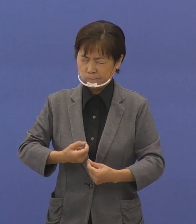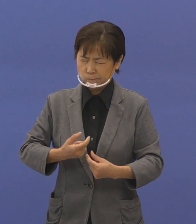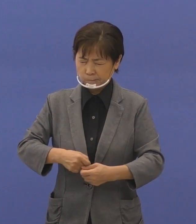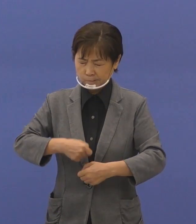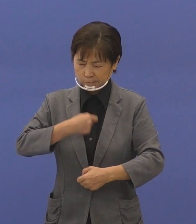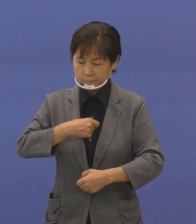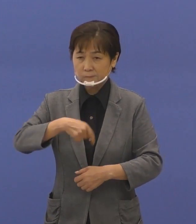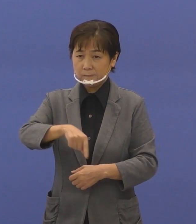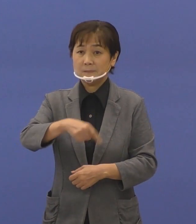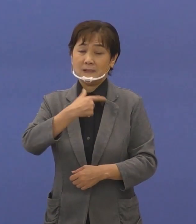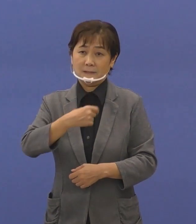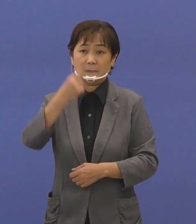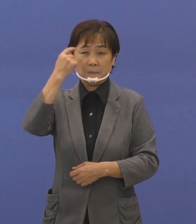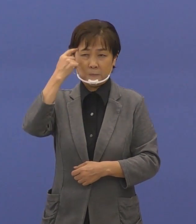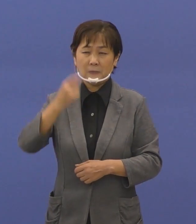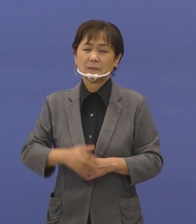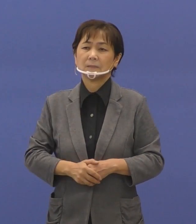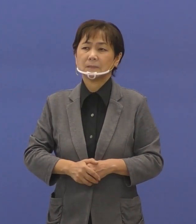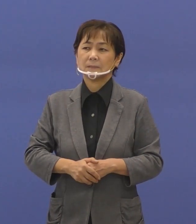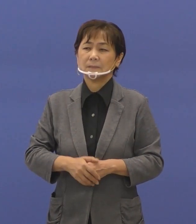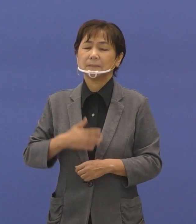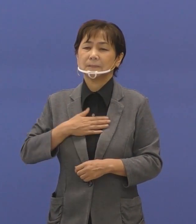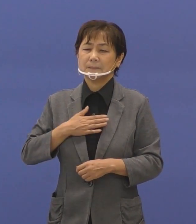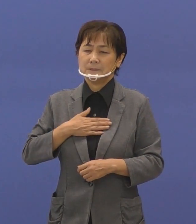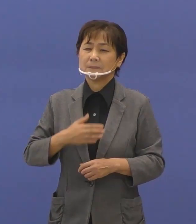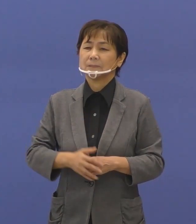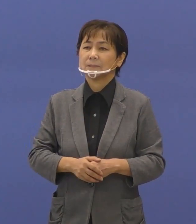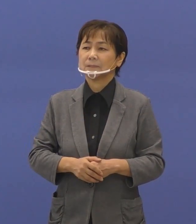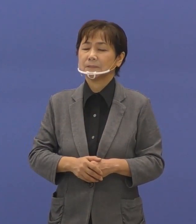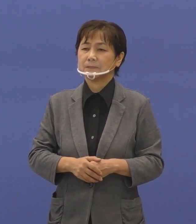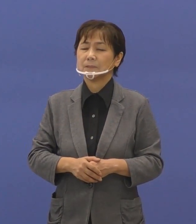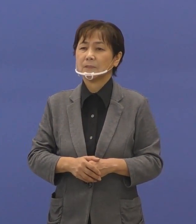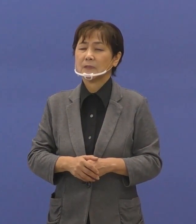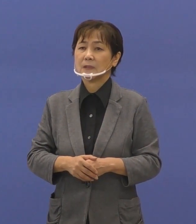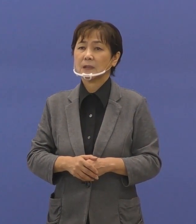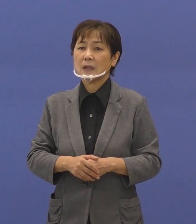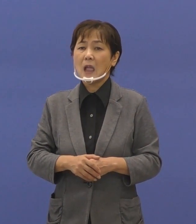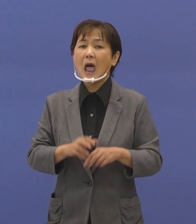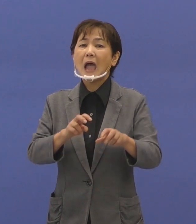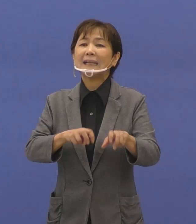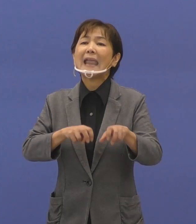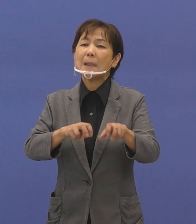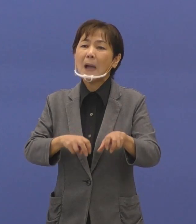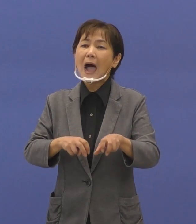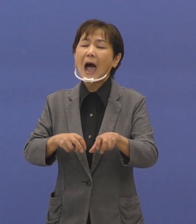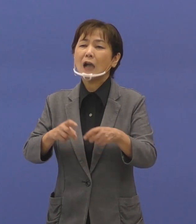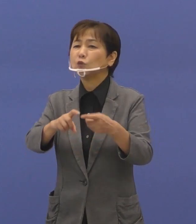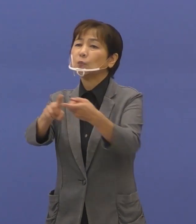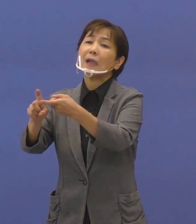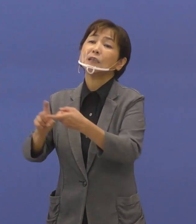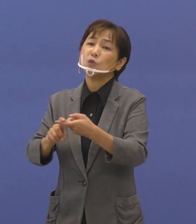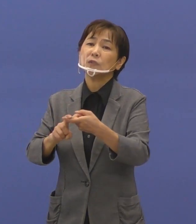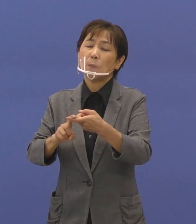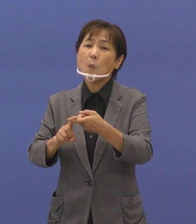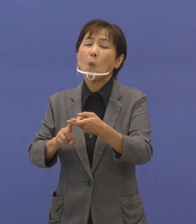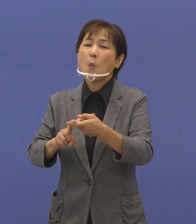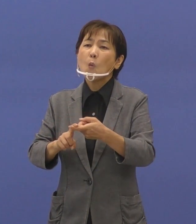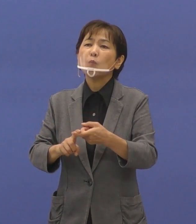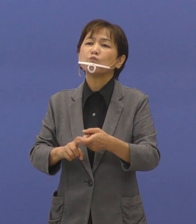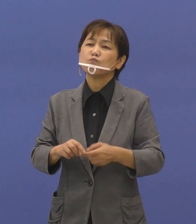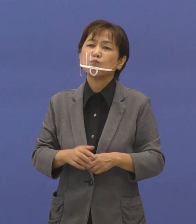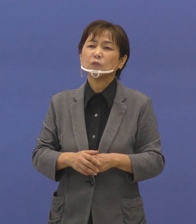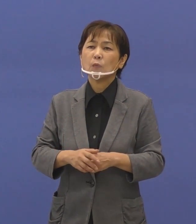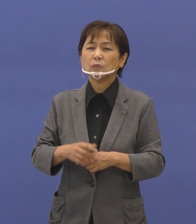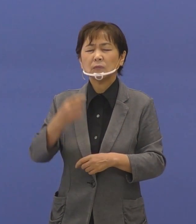ありがとうございます。その競馬組合議会の方でも、コンプライアンスに関する、意識が足りなかったの